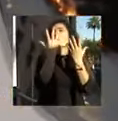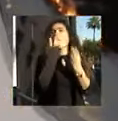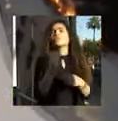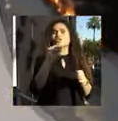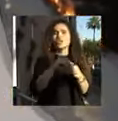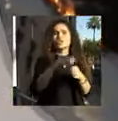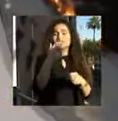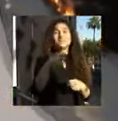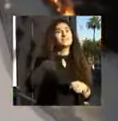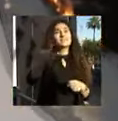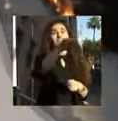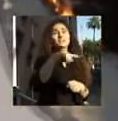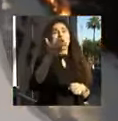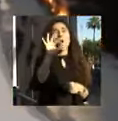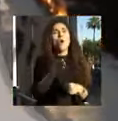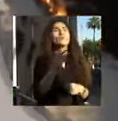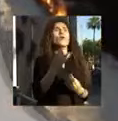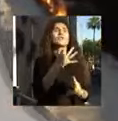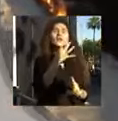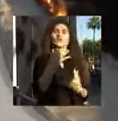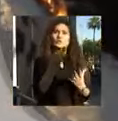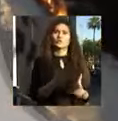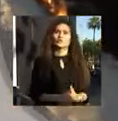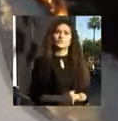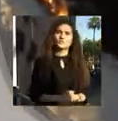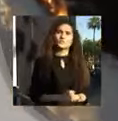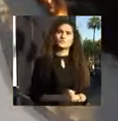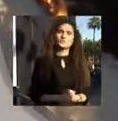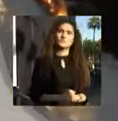için sizlere müteşekkiriz.